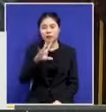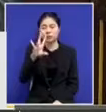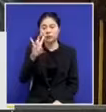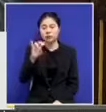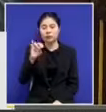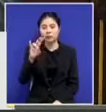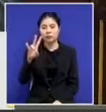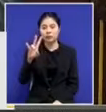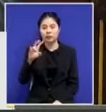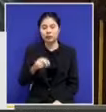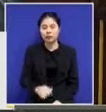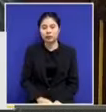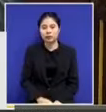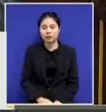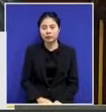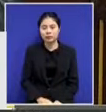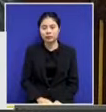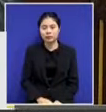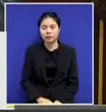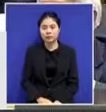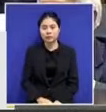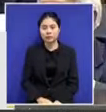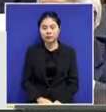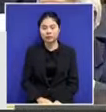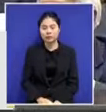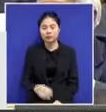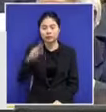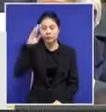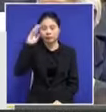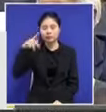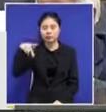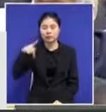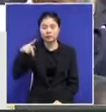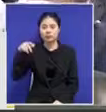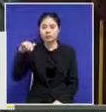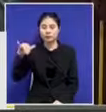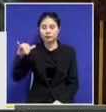277นายนิอาแซซีอุเซง พลเอกประยุทธ์จันทร์โอชาครับ